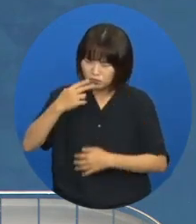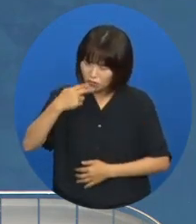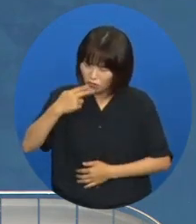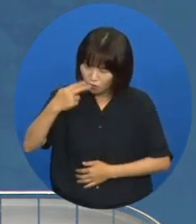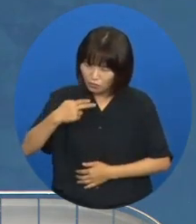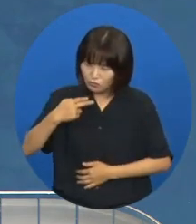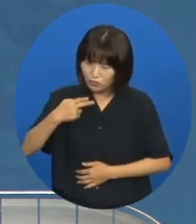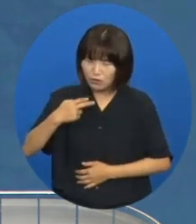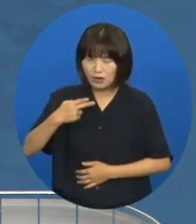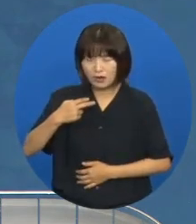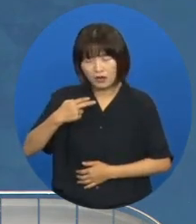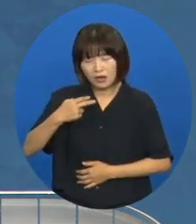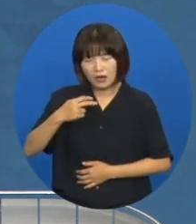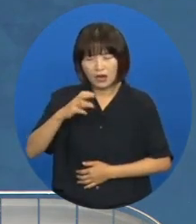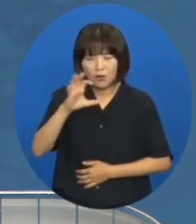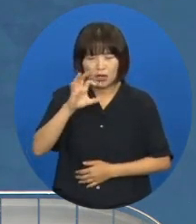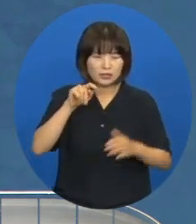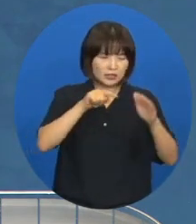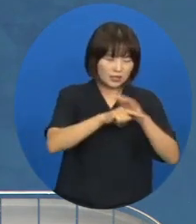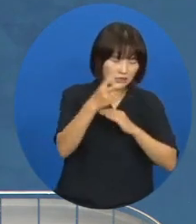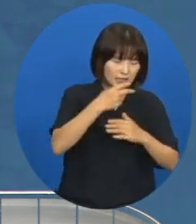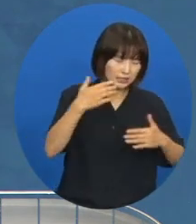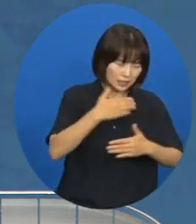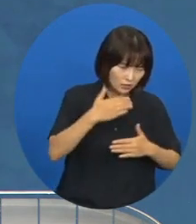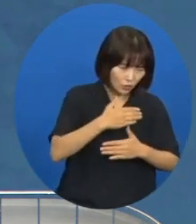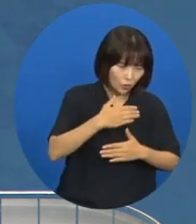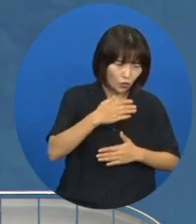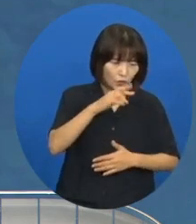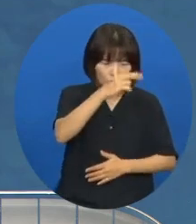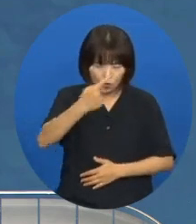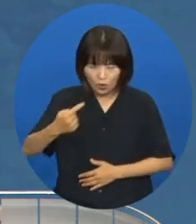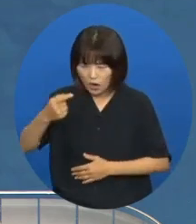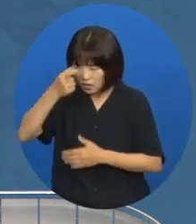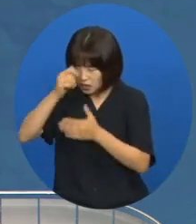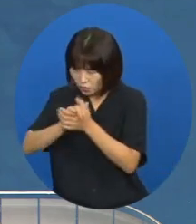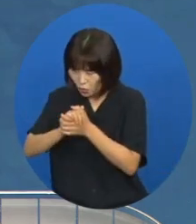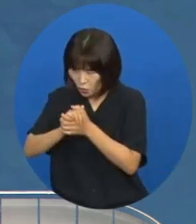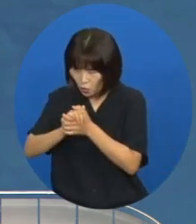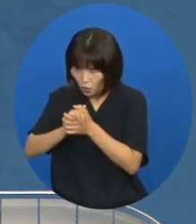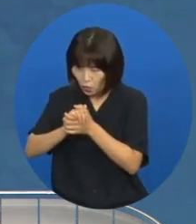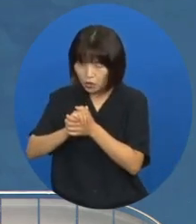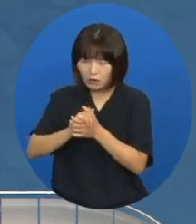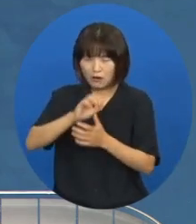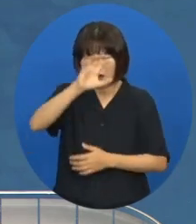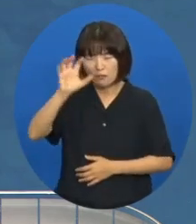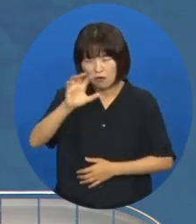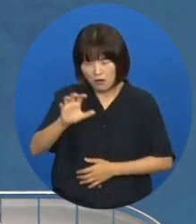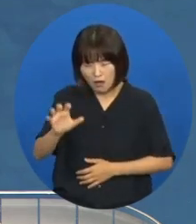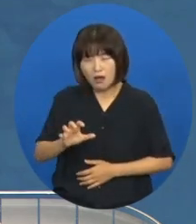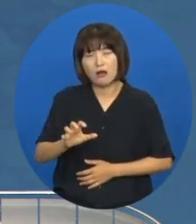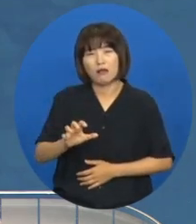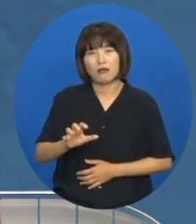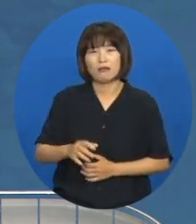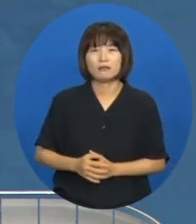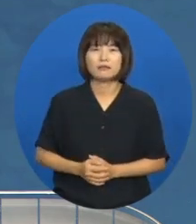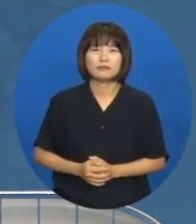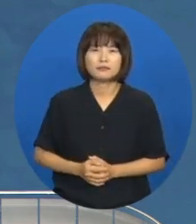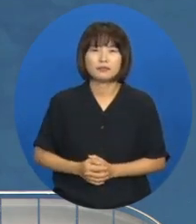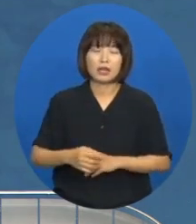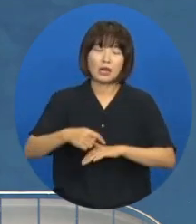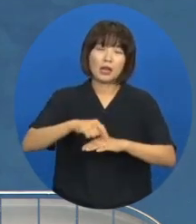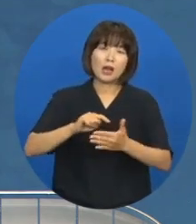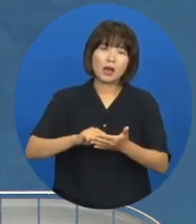화장실 가서 다시 씻고 또 와서 기도하고 또 씻고 와서 기도하고 그러기를 몇 번 반복을 했습니다.